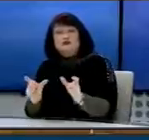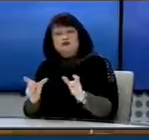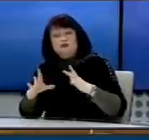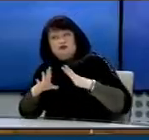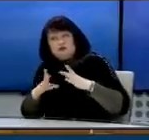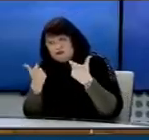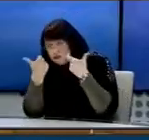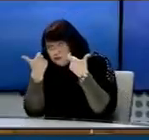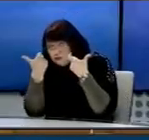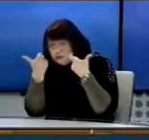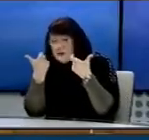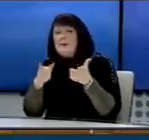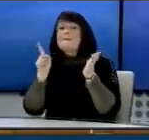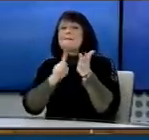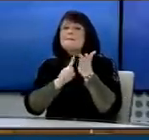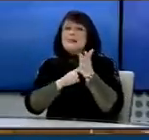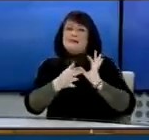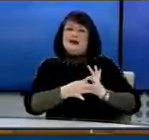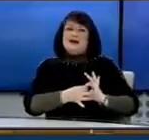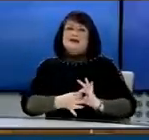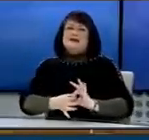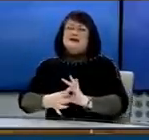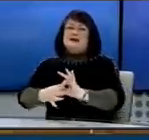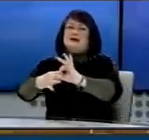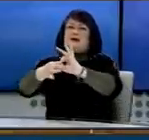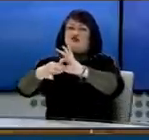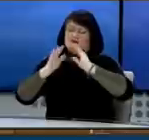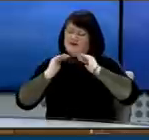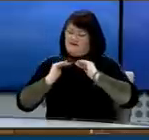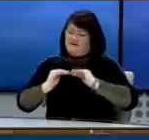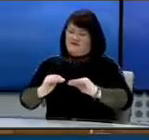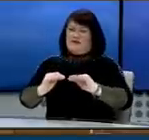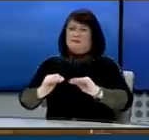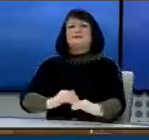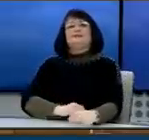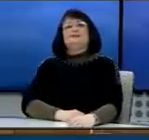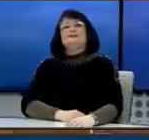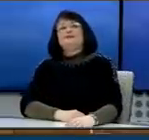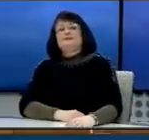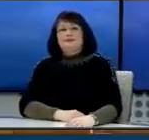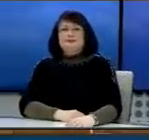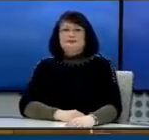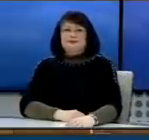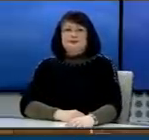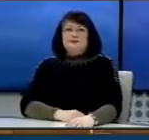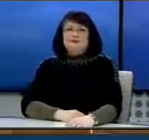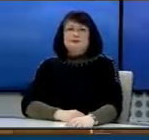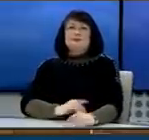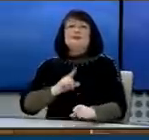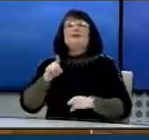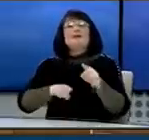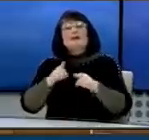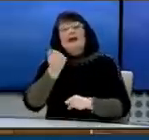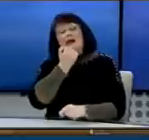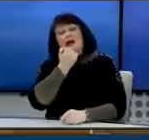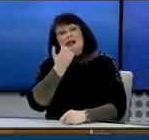άλλη, πρέπει να συνεχιστεί ανυποχώρητα. Και όποιες αστοχίες